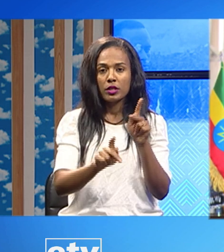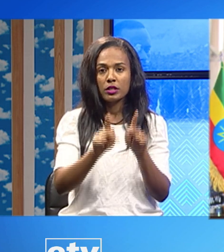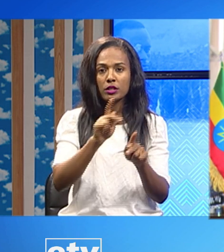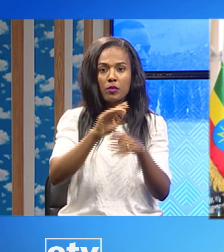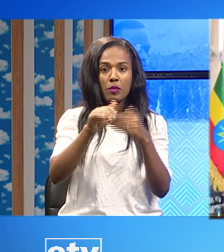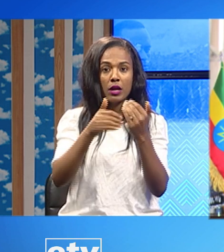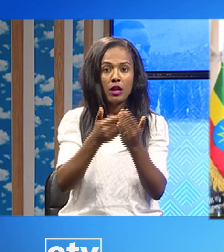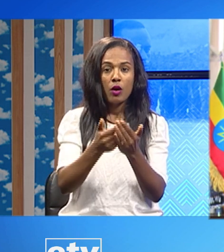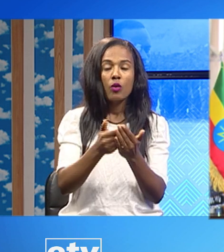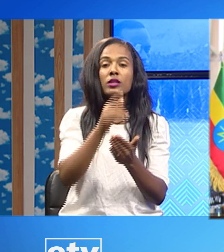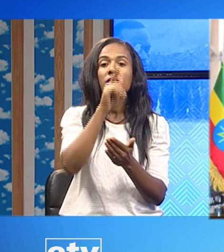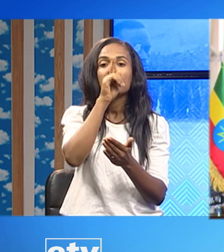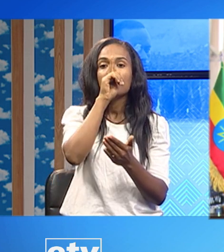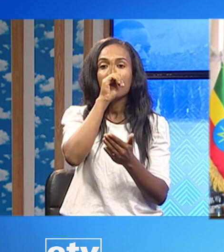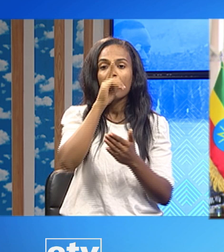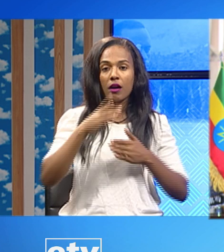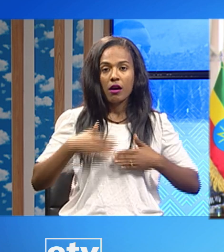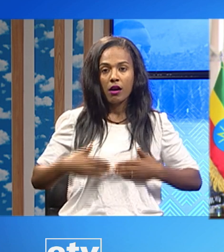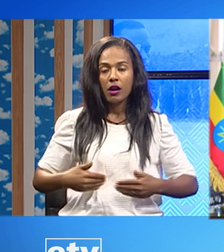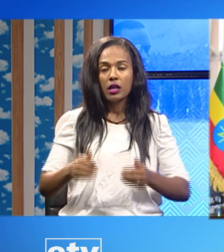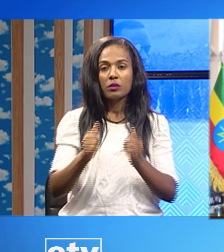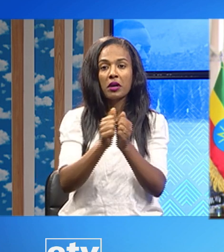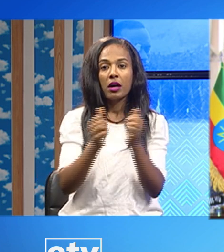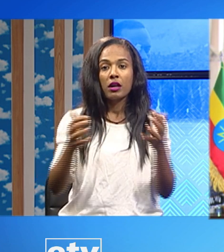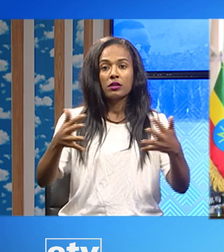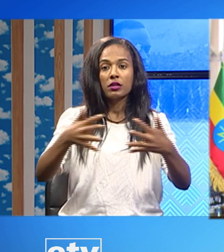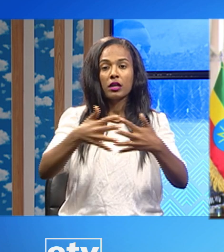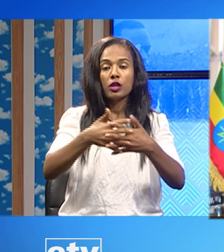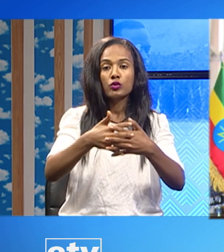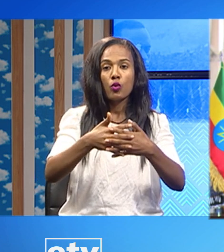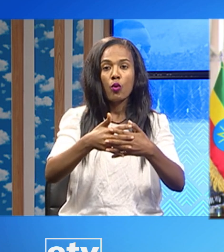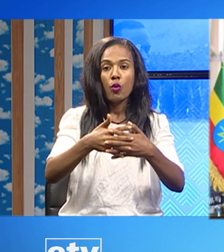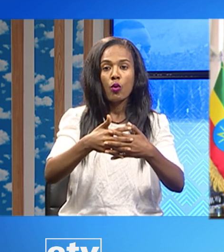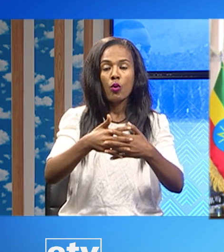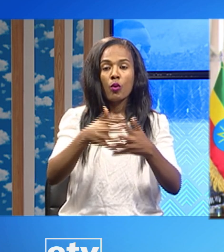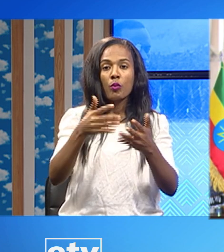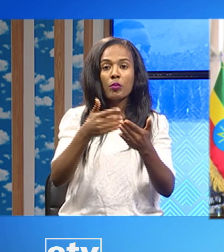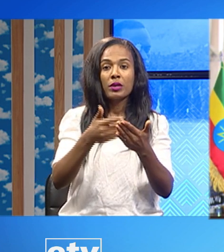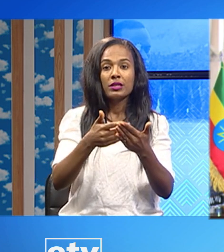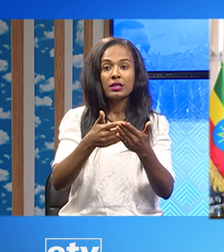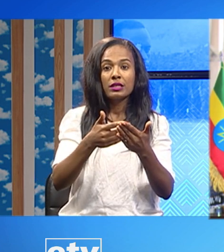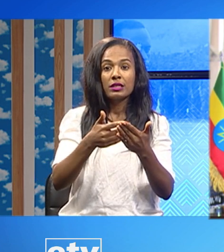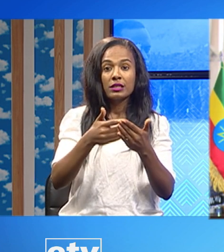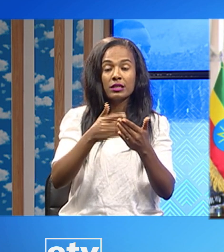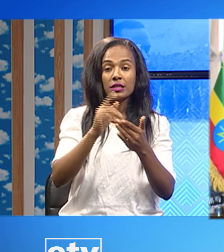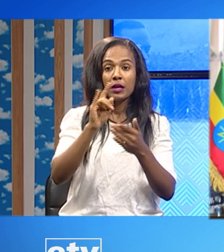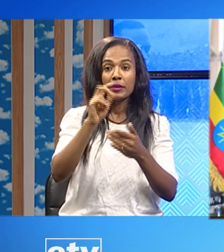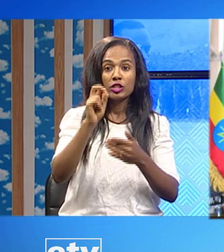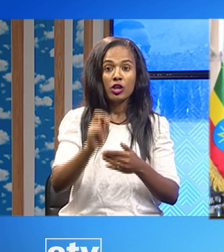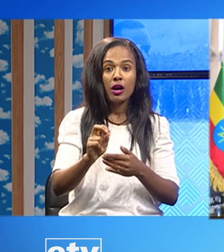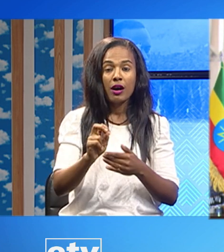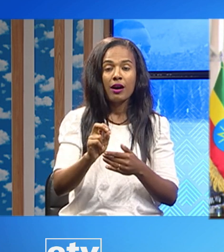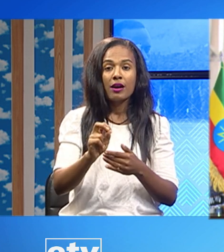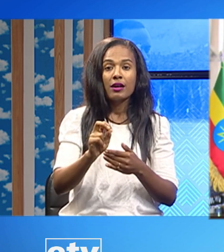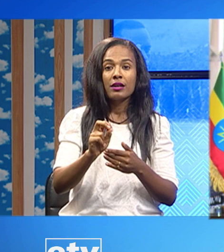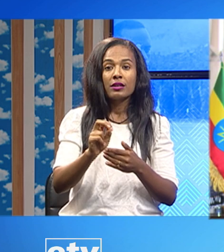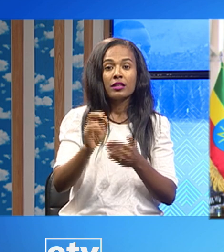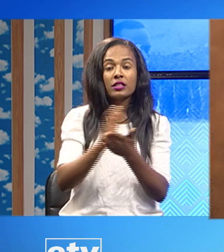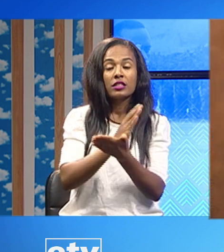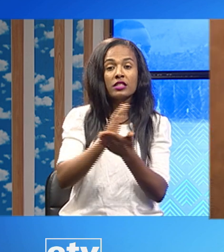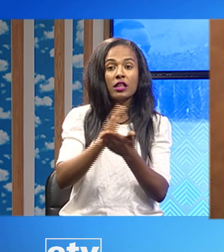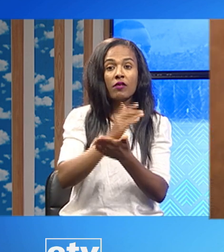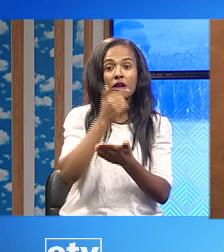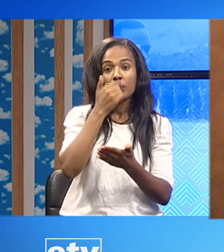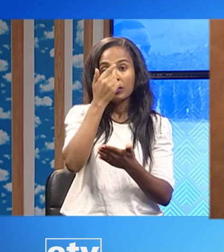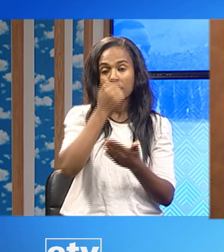መላው የጸጥታ አካላት በጋራ ተቀናይቶ ለዚህ ህልውና ዘመቻ ይሳተፋል የሚል ሙሉ እምነት ነው